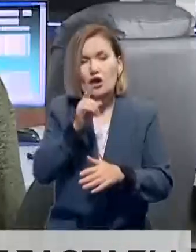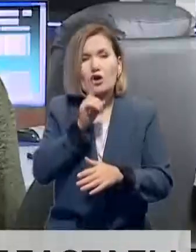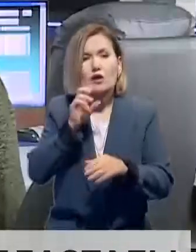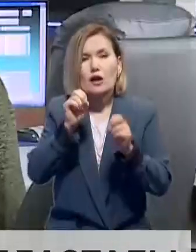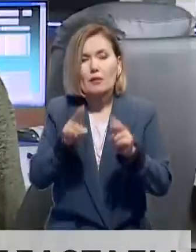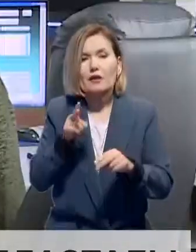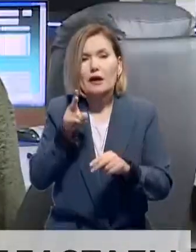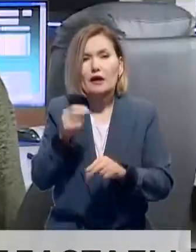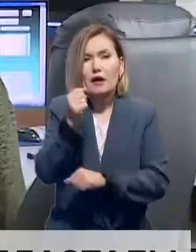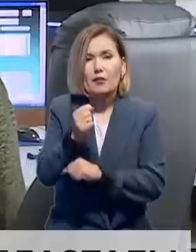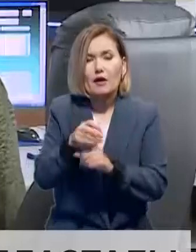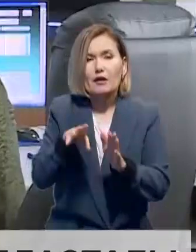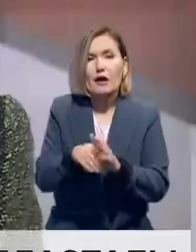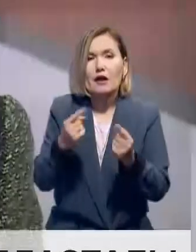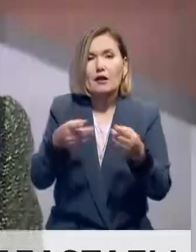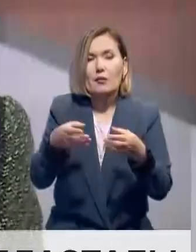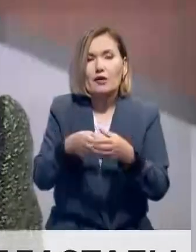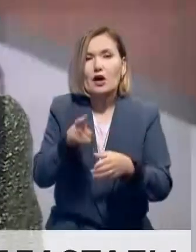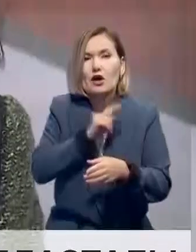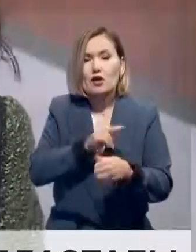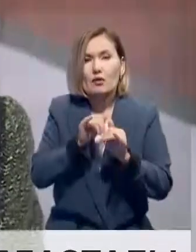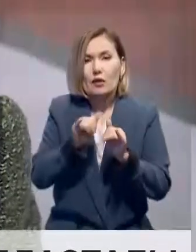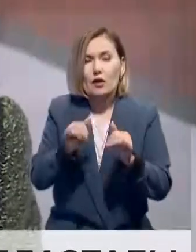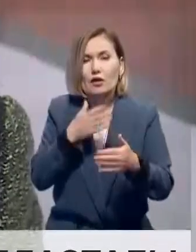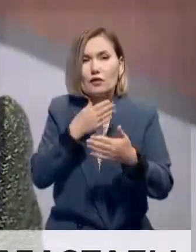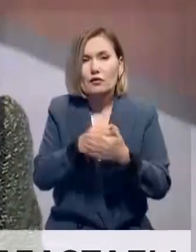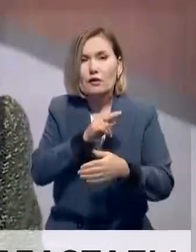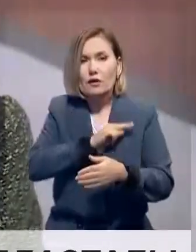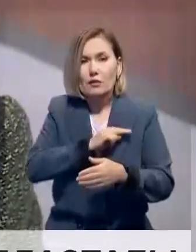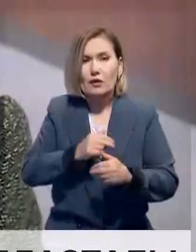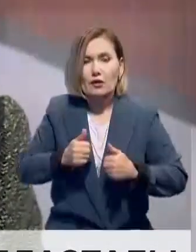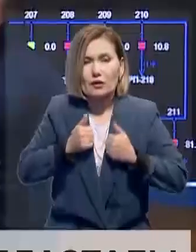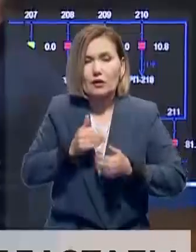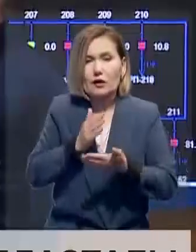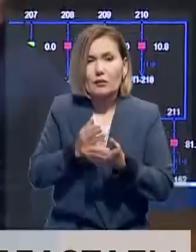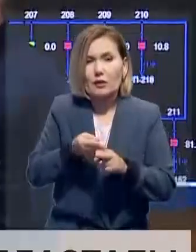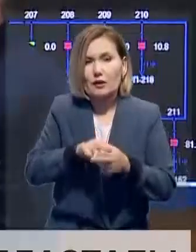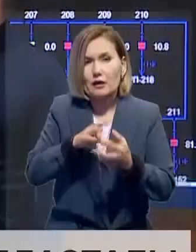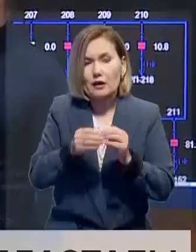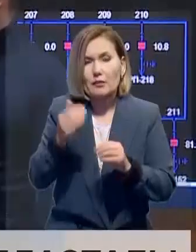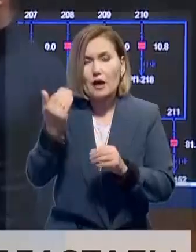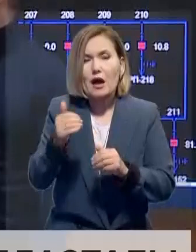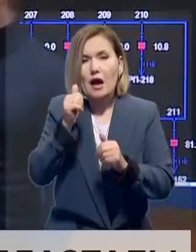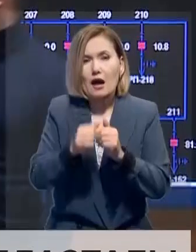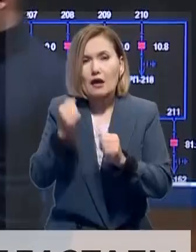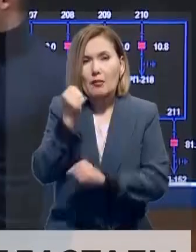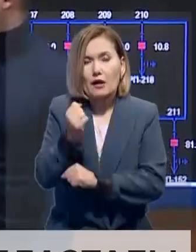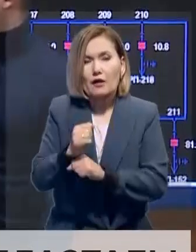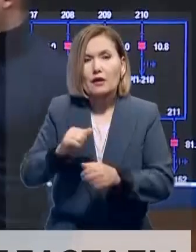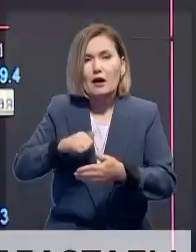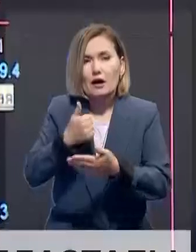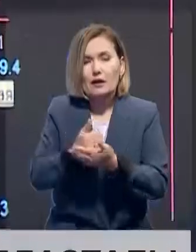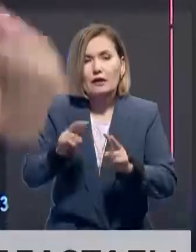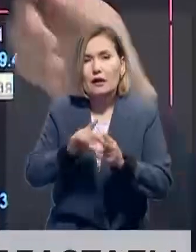2000-ға жуық қызметкері бар, алып компанияның жұмысын дамытуға өз үлесімді қосамын деп отыр. Себебі олардың әрқайсысы бас қаланы